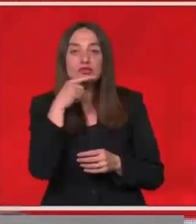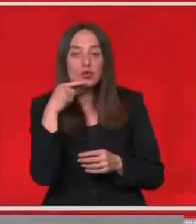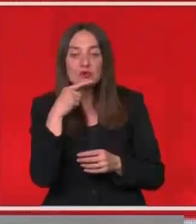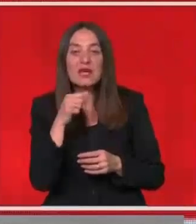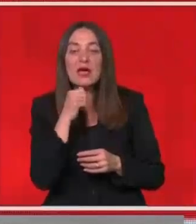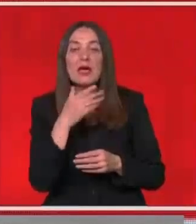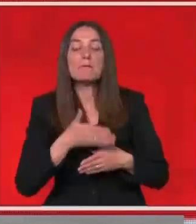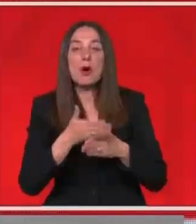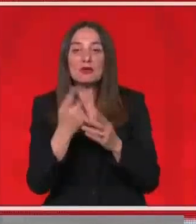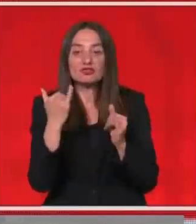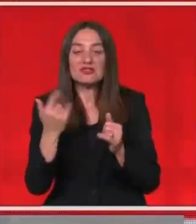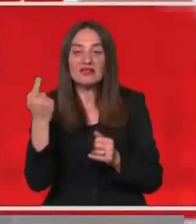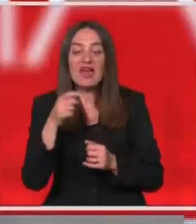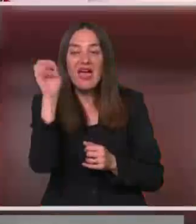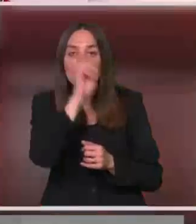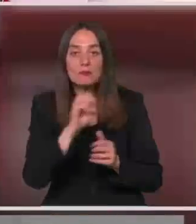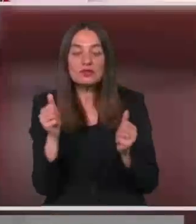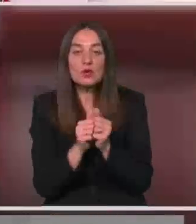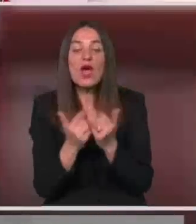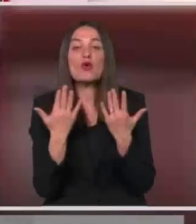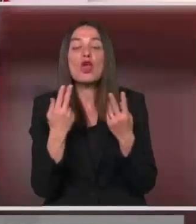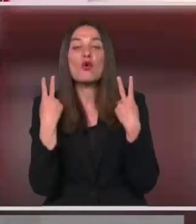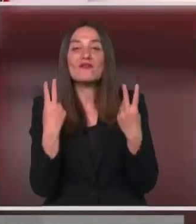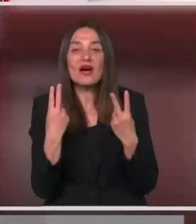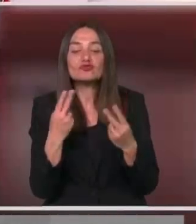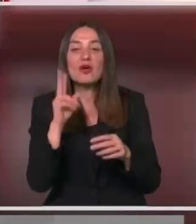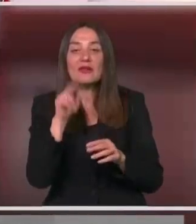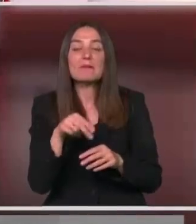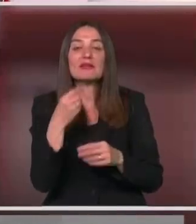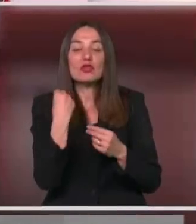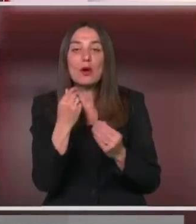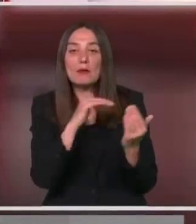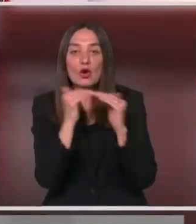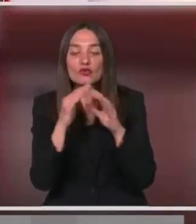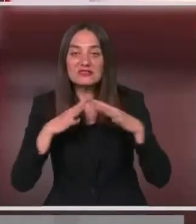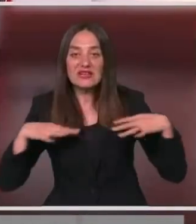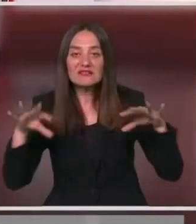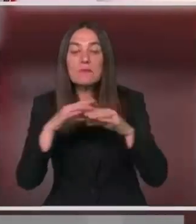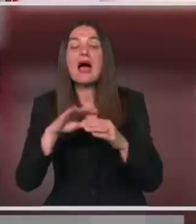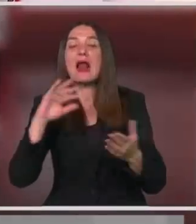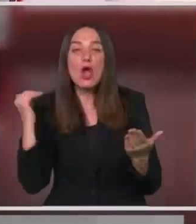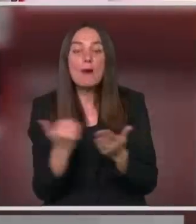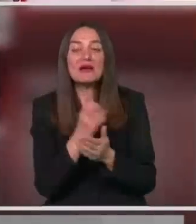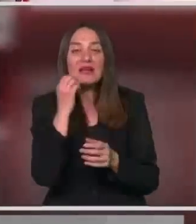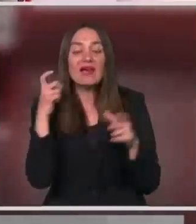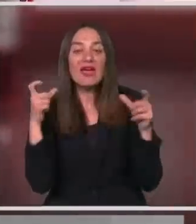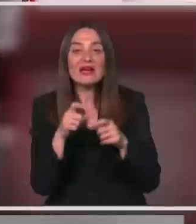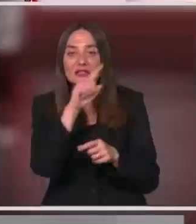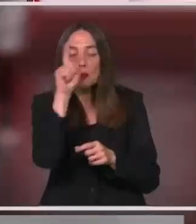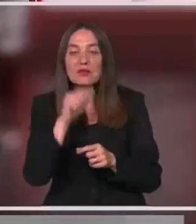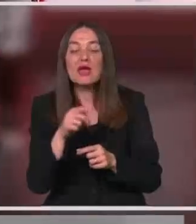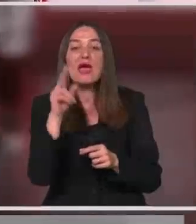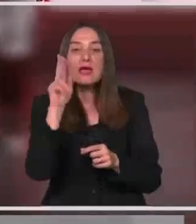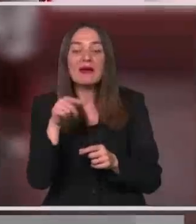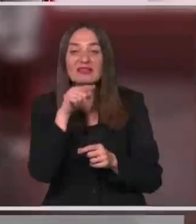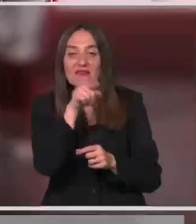i pomoć evo sada iz Evropske unije, koliko je važno da imate dobar odnos sa svima, ali opet, kada je kriza u pitanju, da